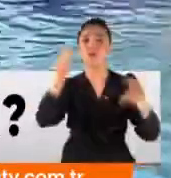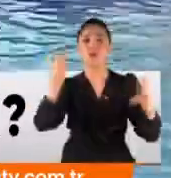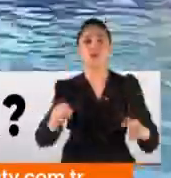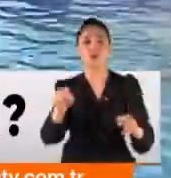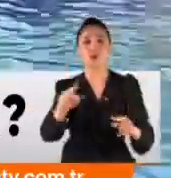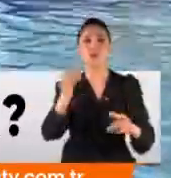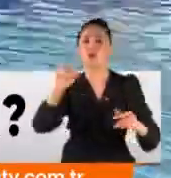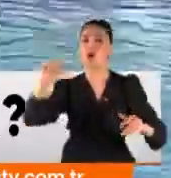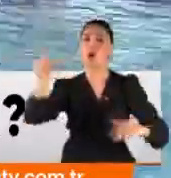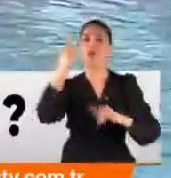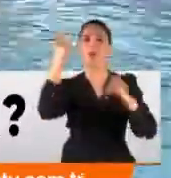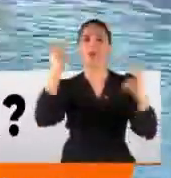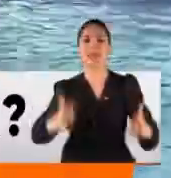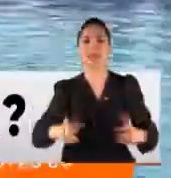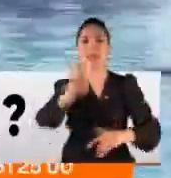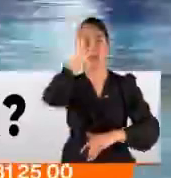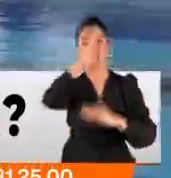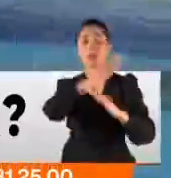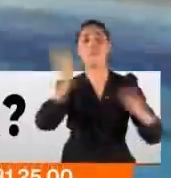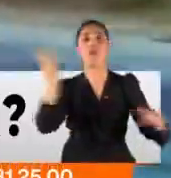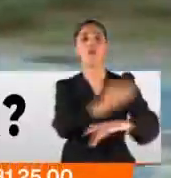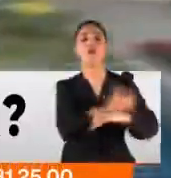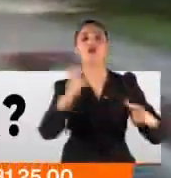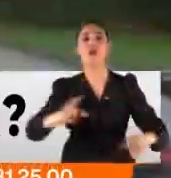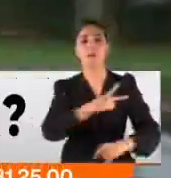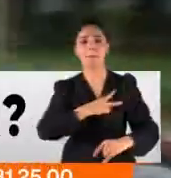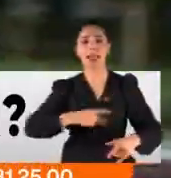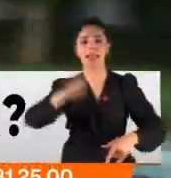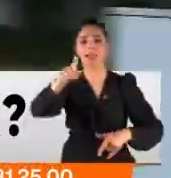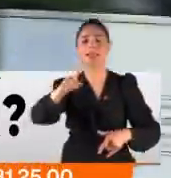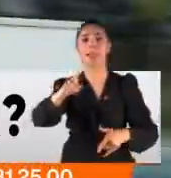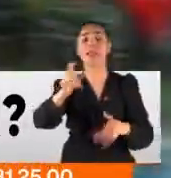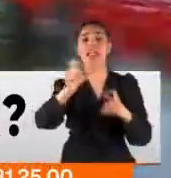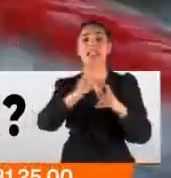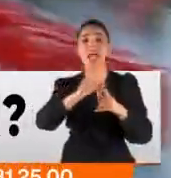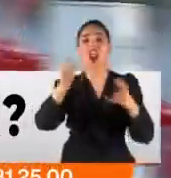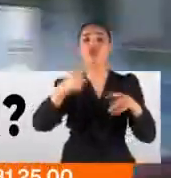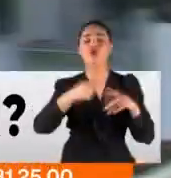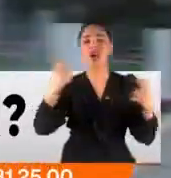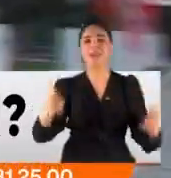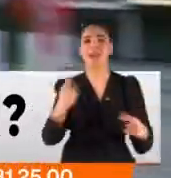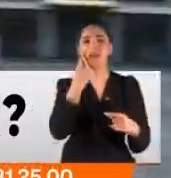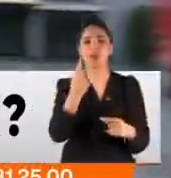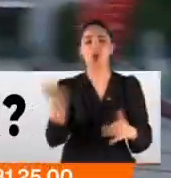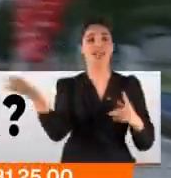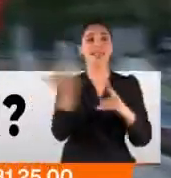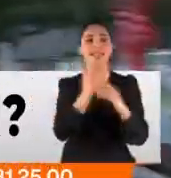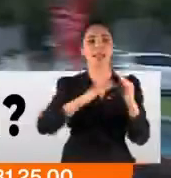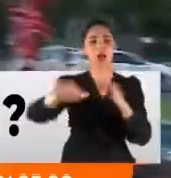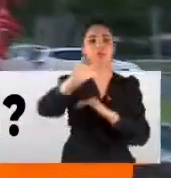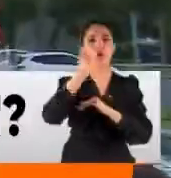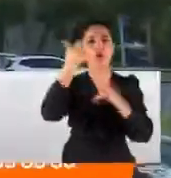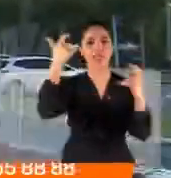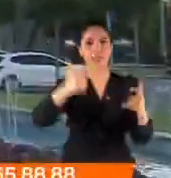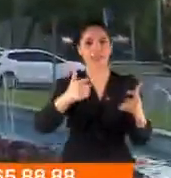burası çok önemli bir nokta. İstanbul Büyükşehir Belediyesi'nin bulunduğu yerde Saraçhane'deyiz. Darbeciler İstanbul'un sembol